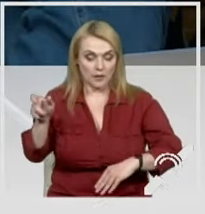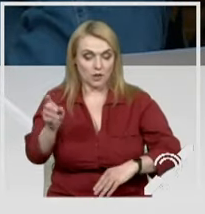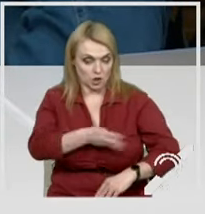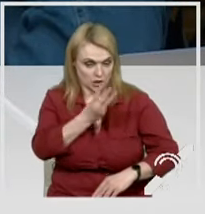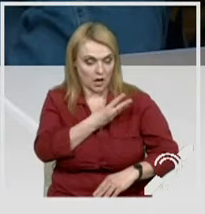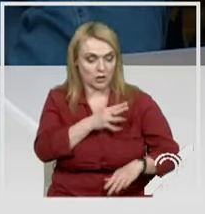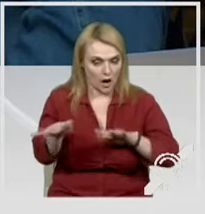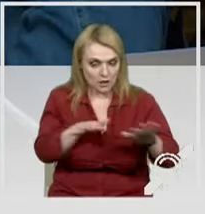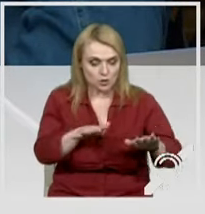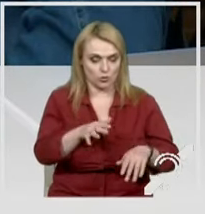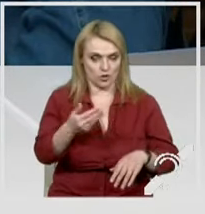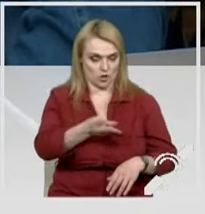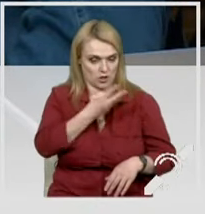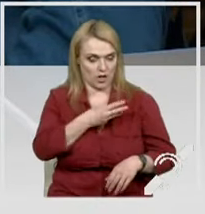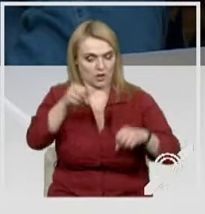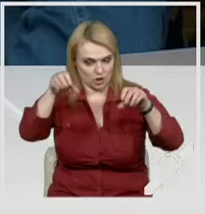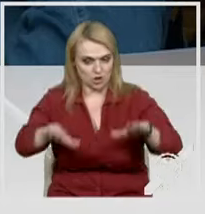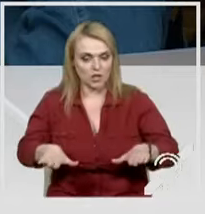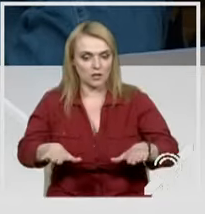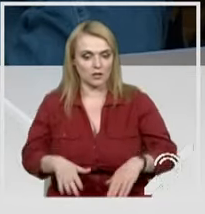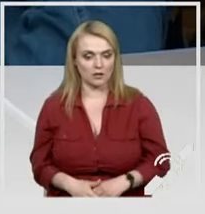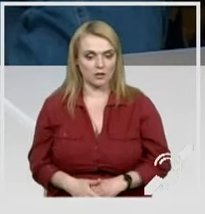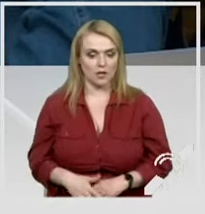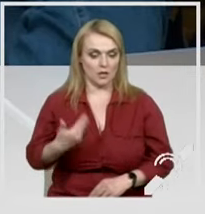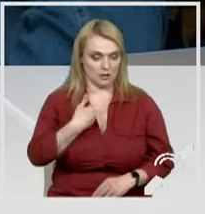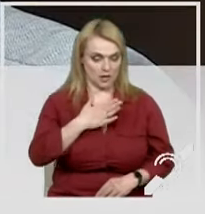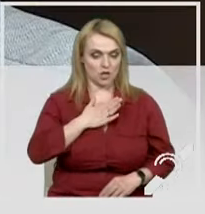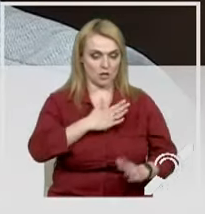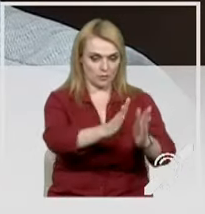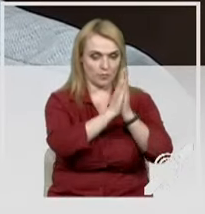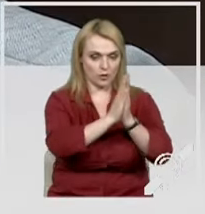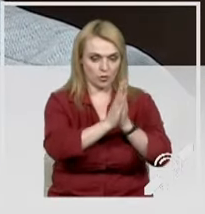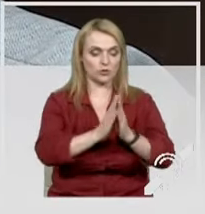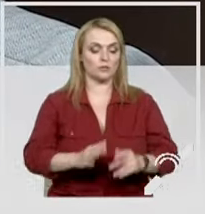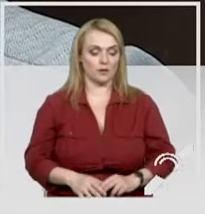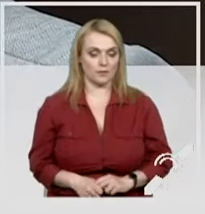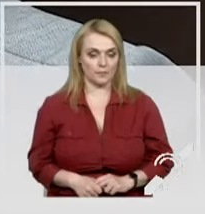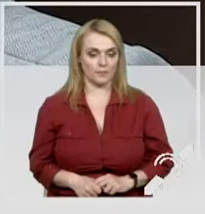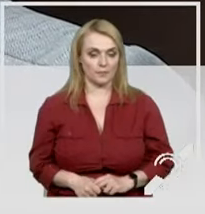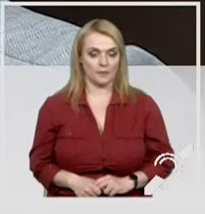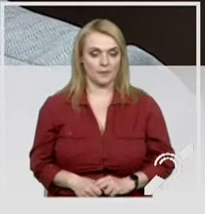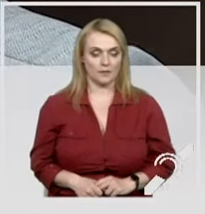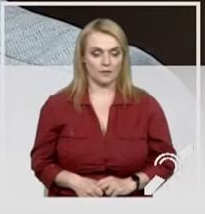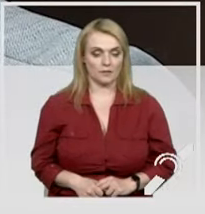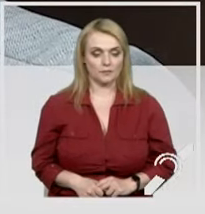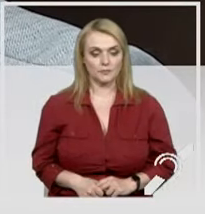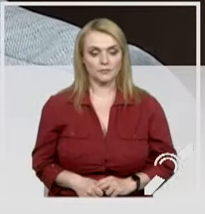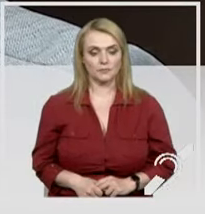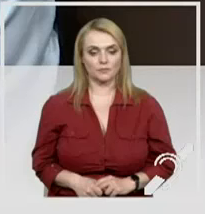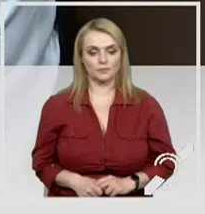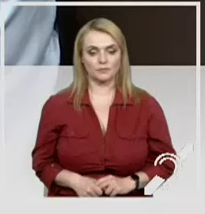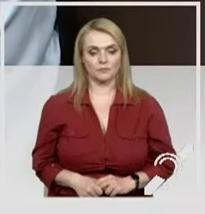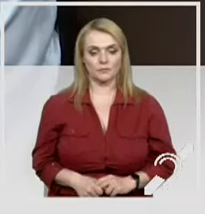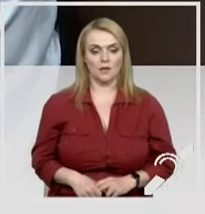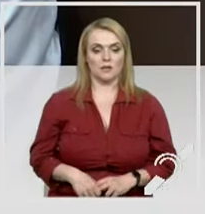acțiune. Și apelul nostru se structurează pe